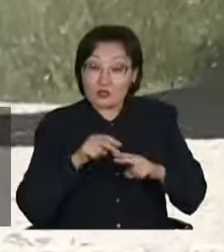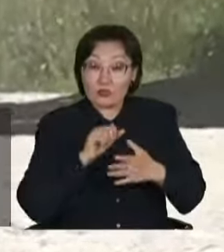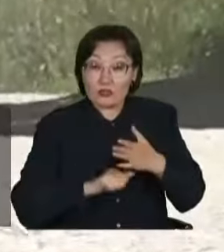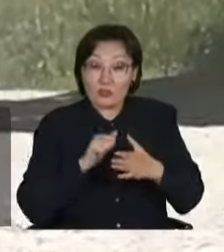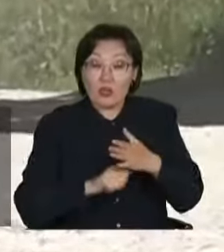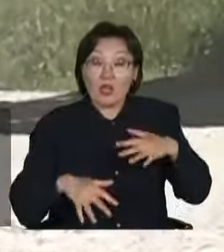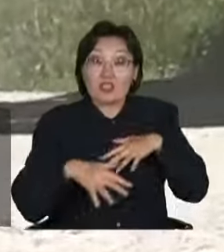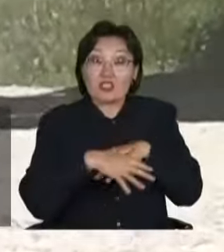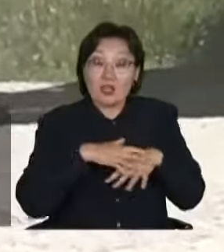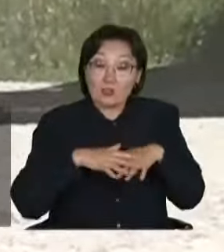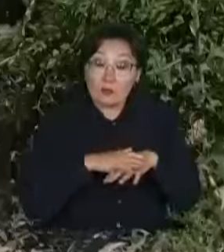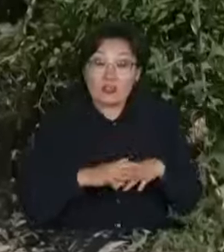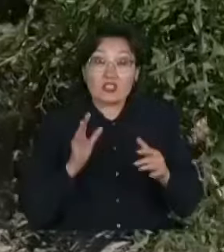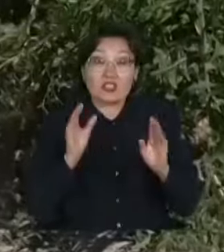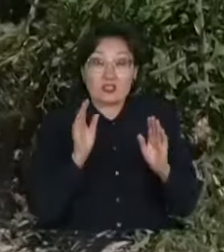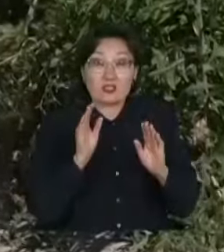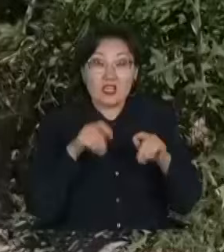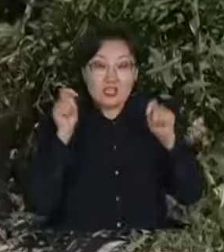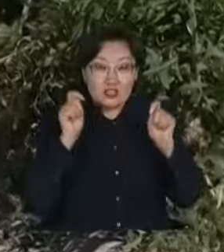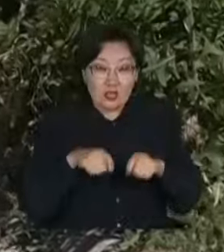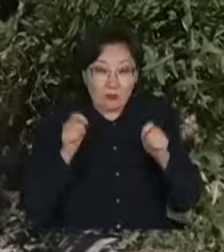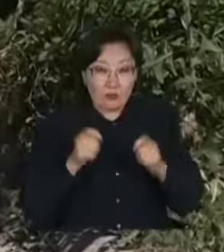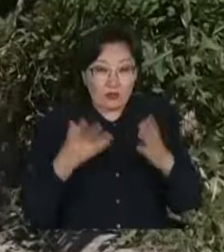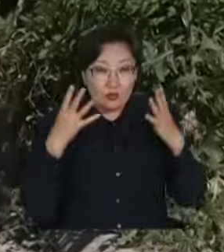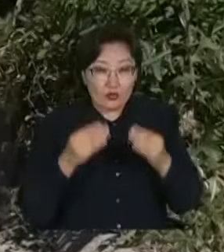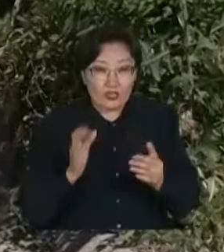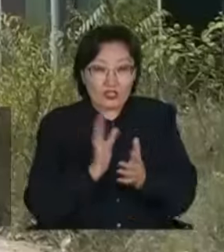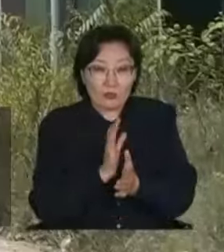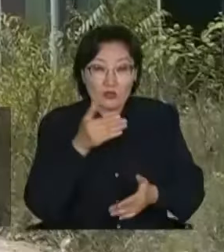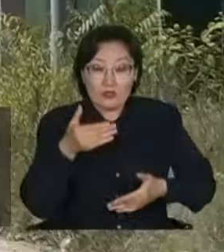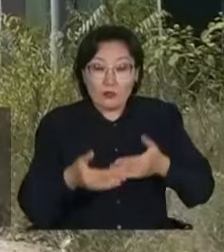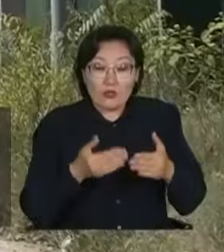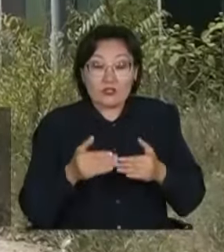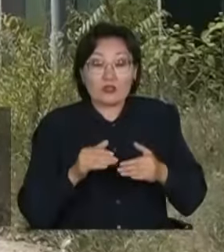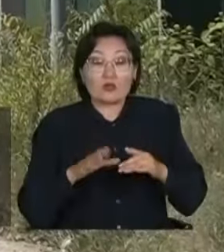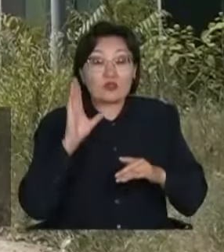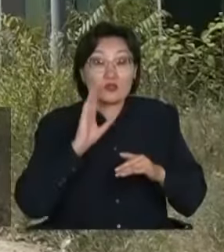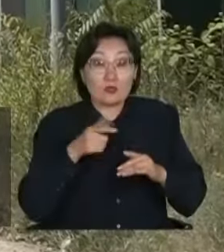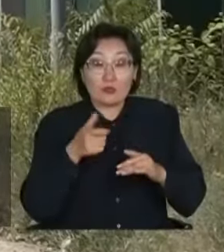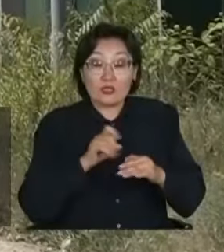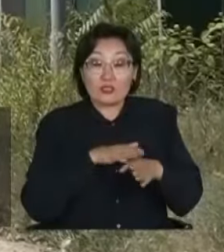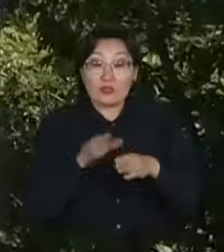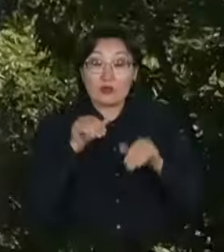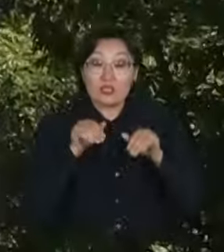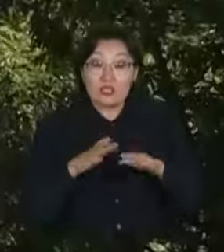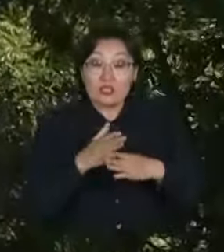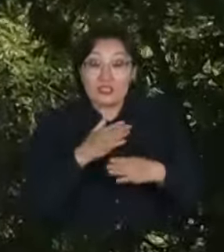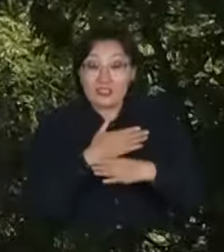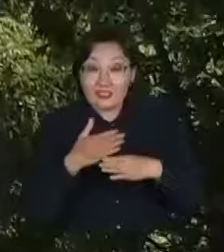жұрт жаңбырда лай кешіп, ыстықта шаң жұтуға мәжбүр. Алайда жергілікті билік су мен газ мәселесі толық шешіліп біткенде